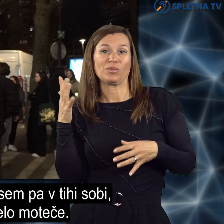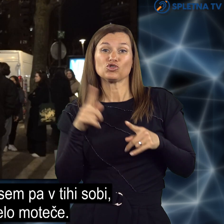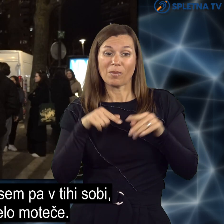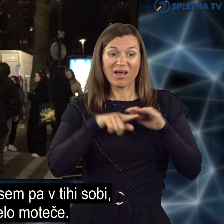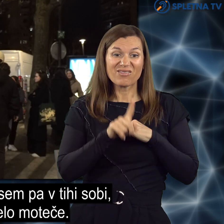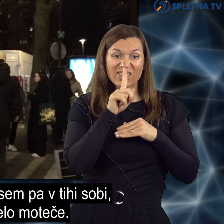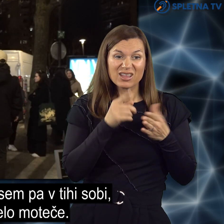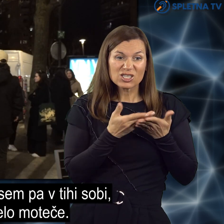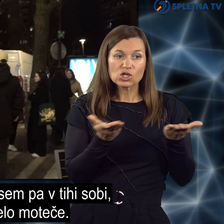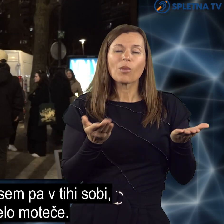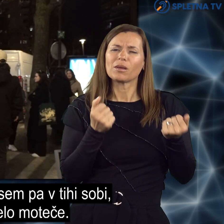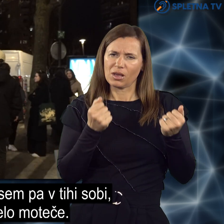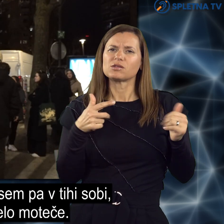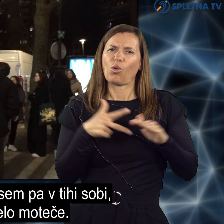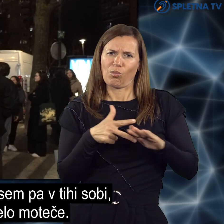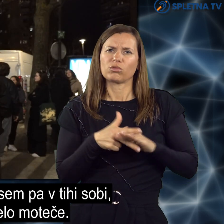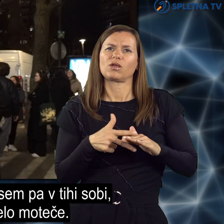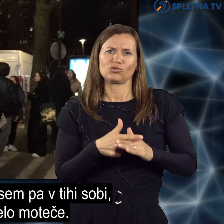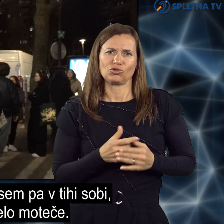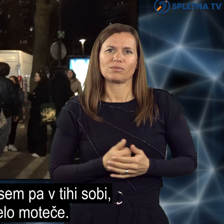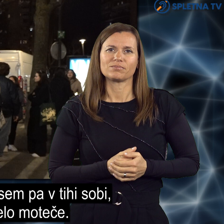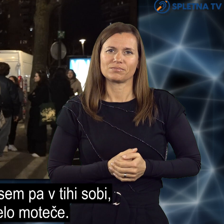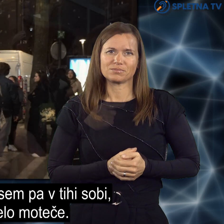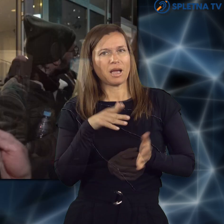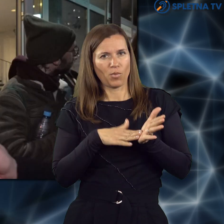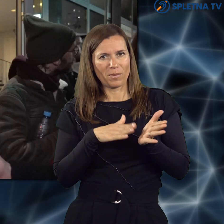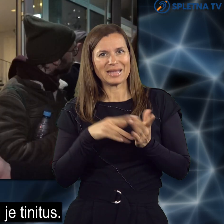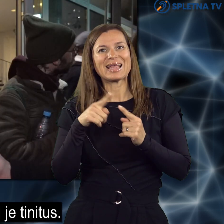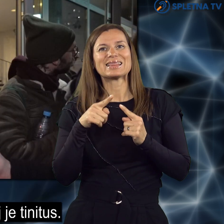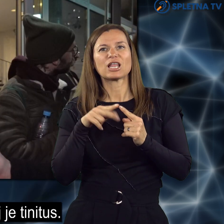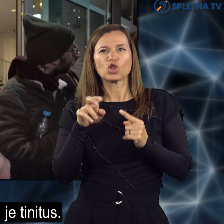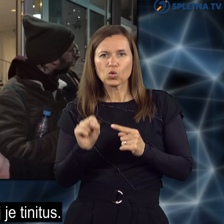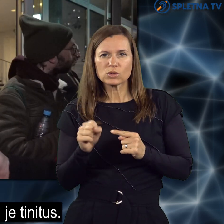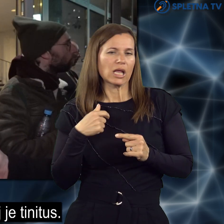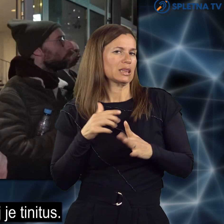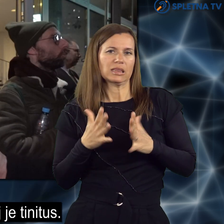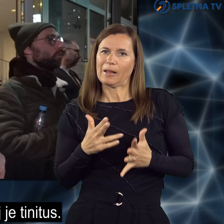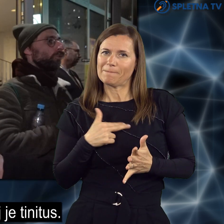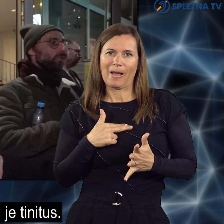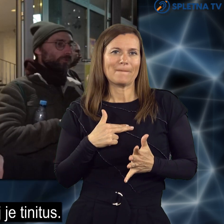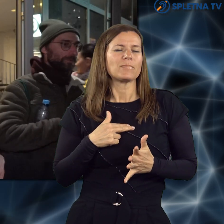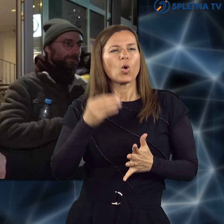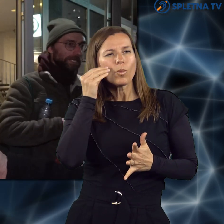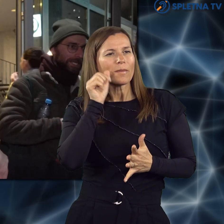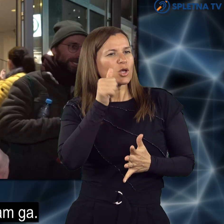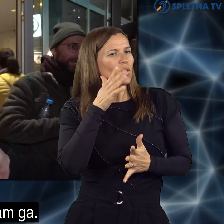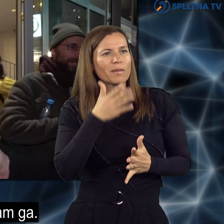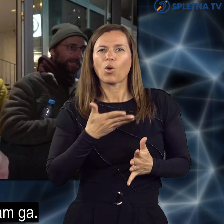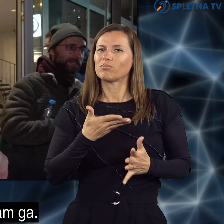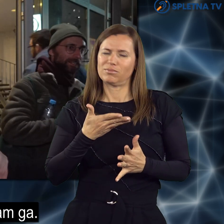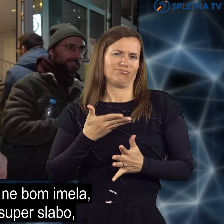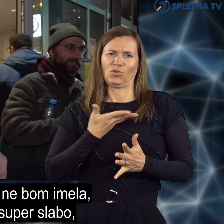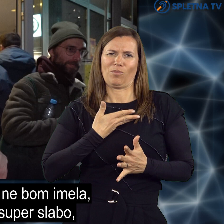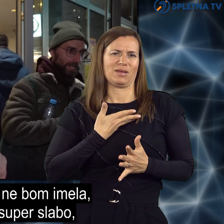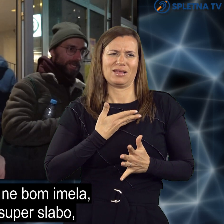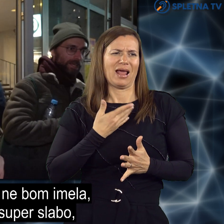ne slišim. Če sem pa v tihi sobi, je pa to zelo moteče. Vem, kaj je tinnitus, nimam ga, upam, da ga